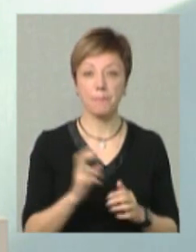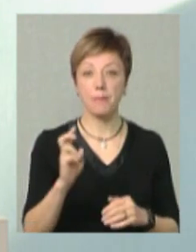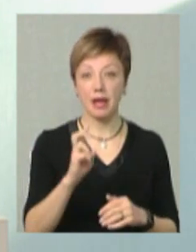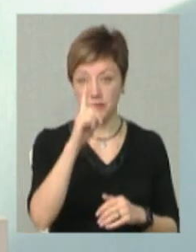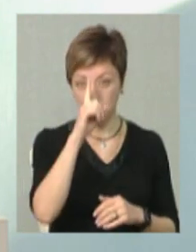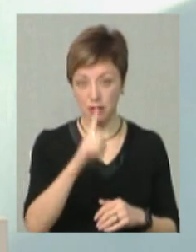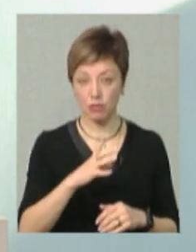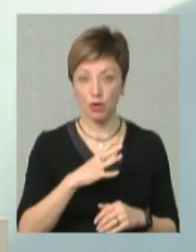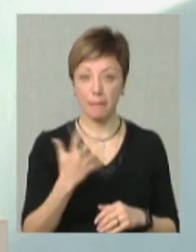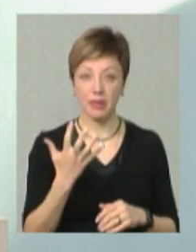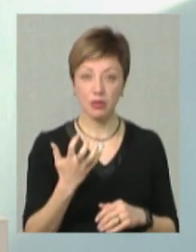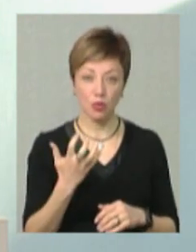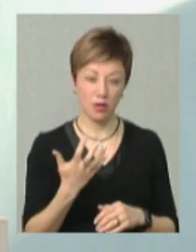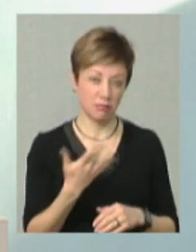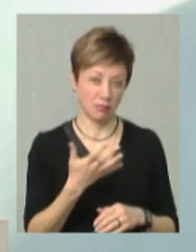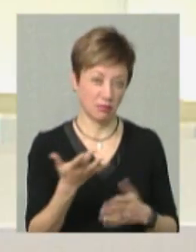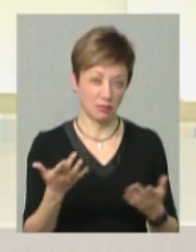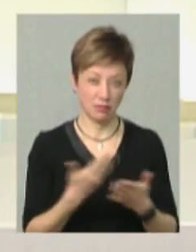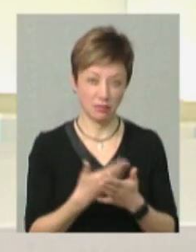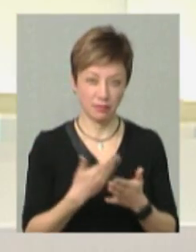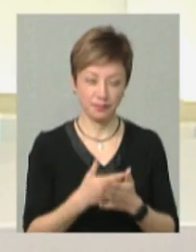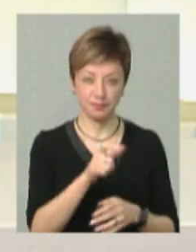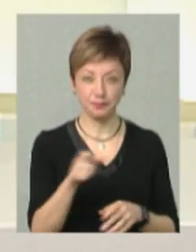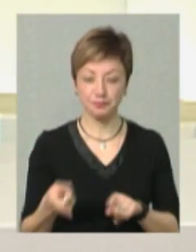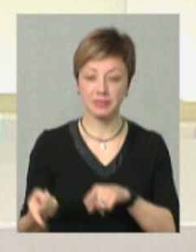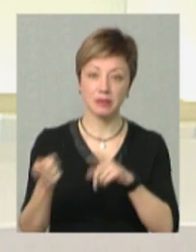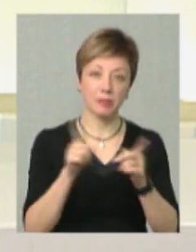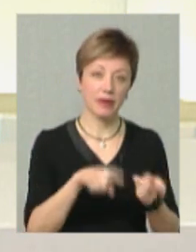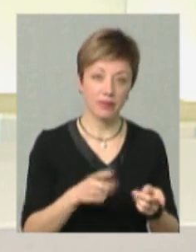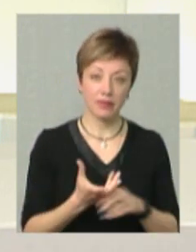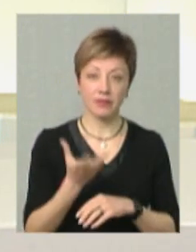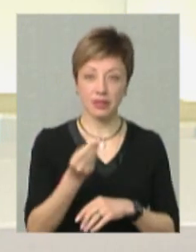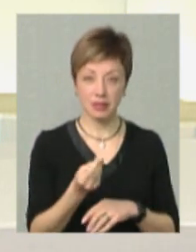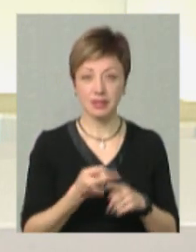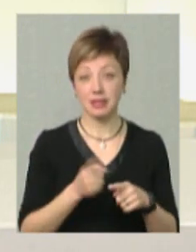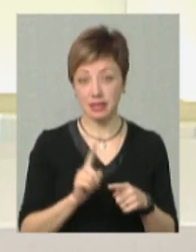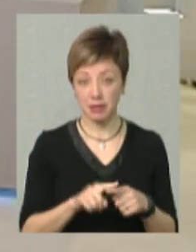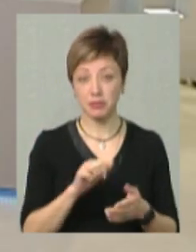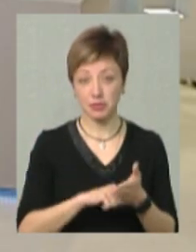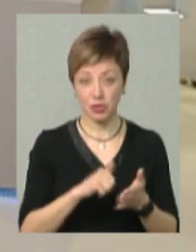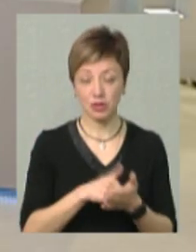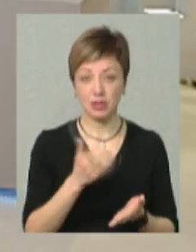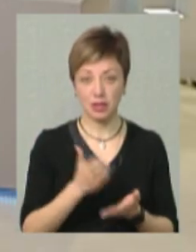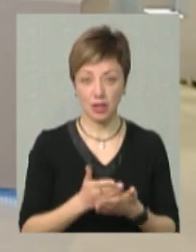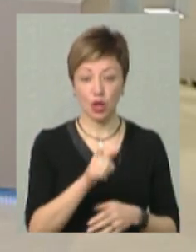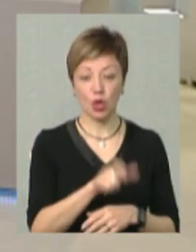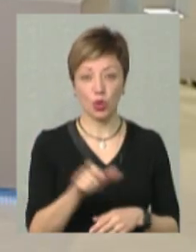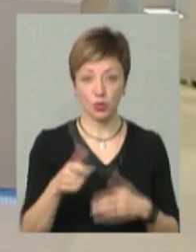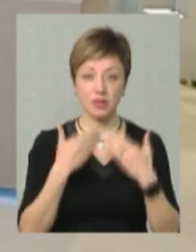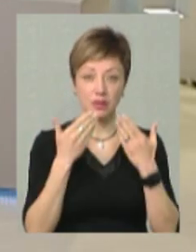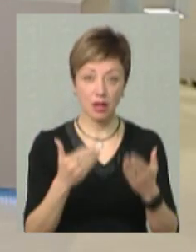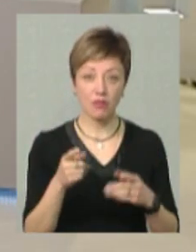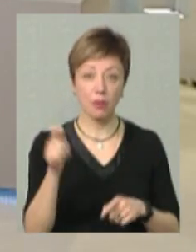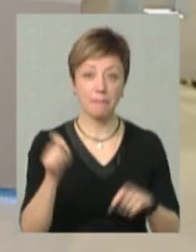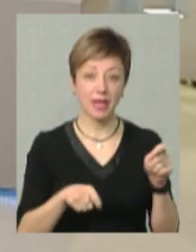березні звернулися 500 з чимось осіб за переведенням виплати пенсії. Ну, це об'єктивні обставини, тому так, що люди звертаються, бо